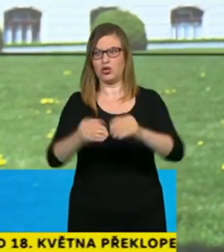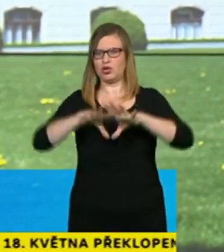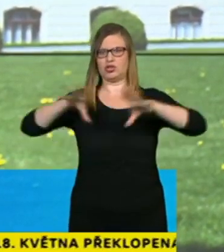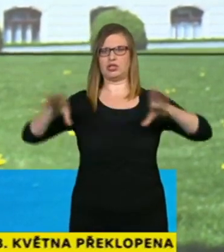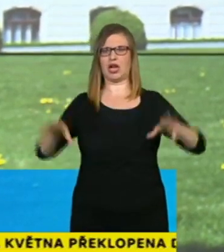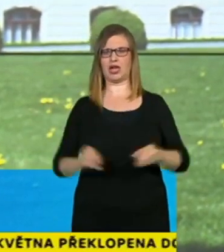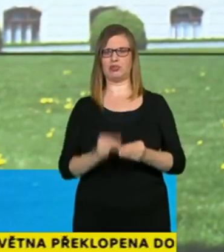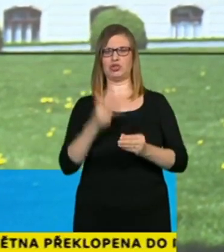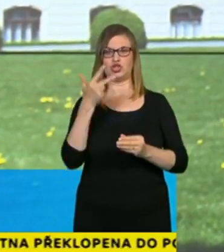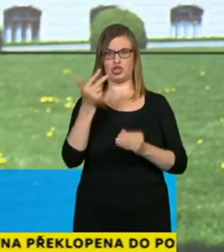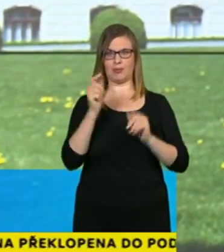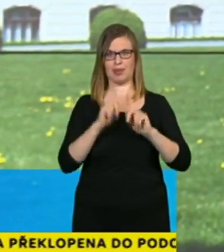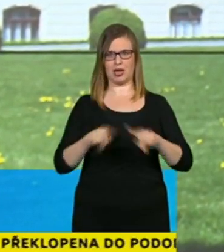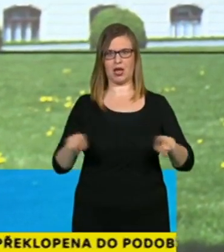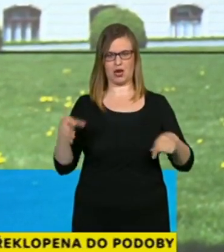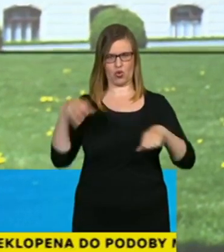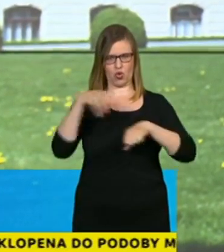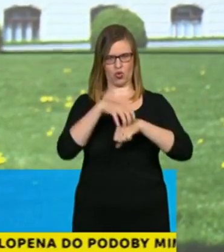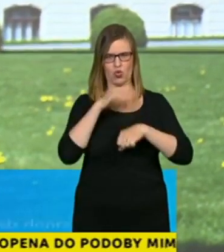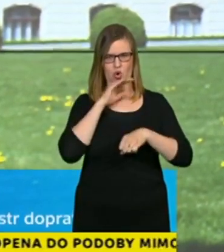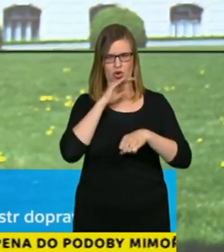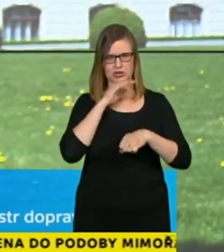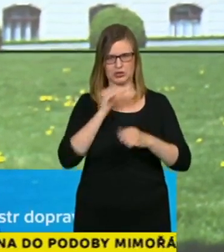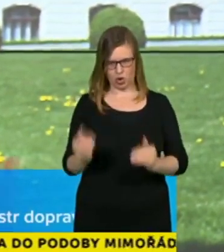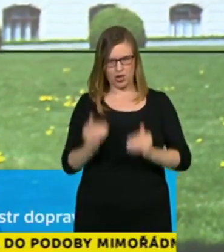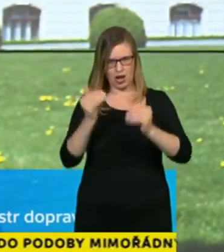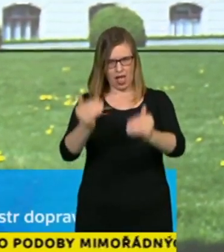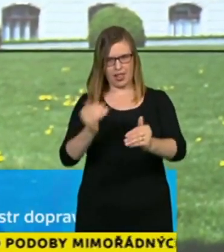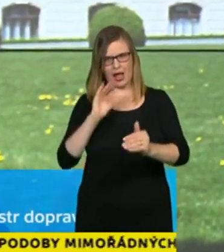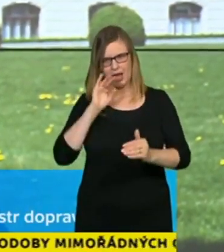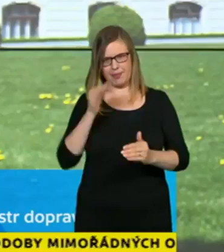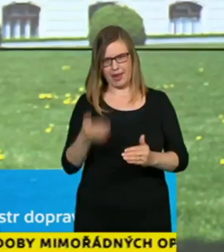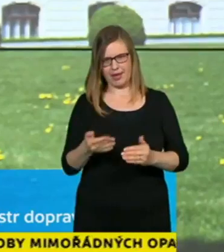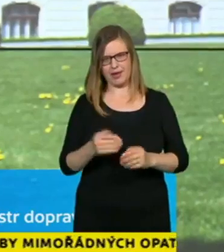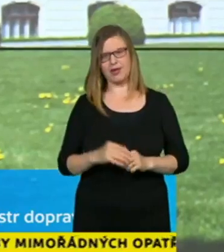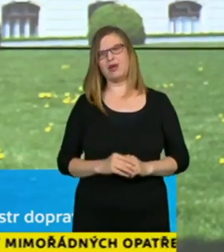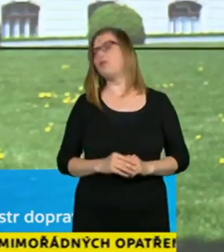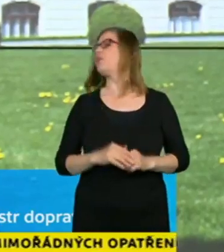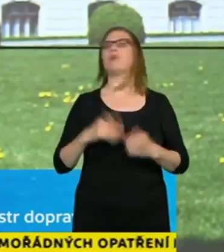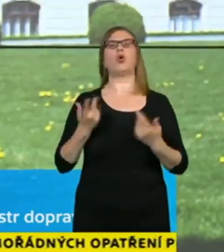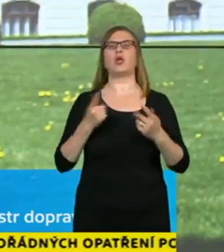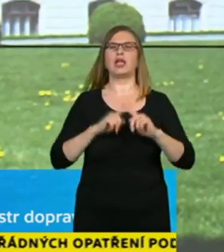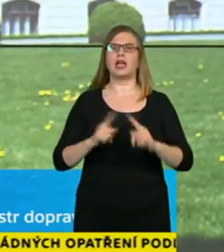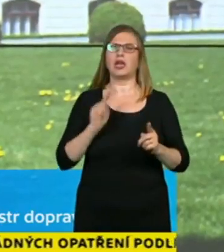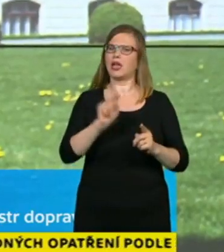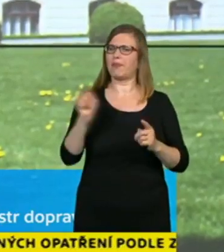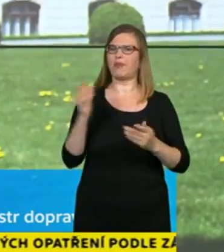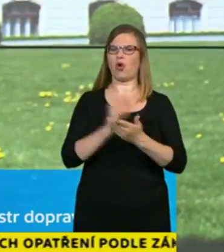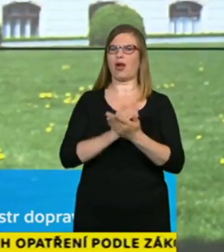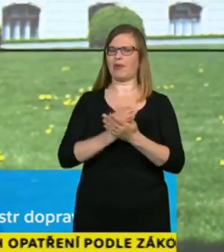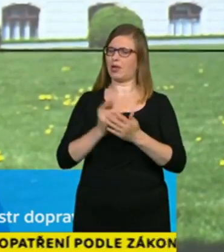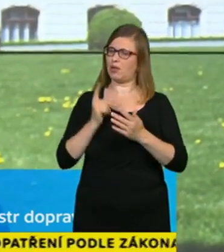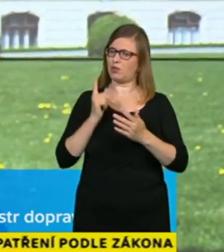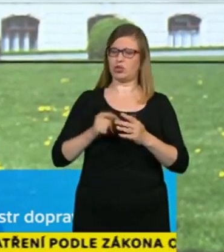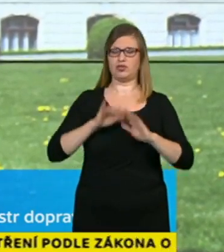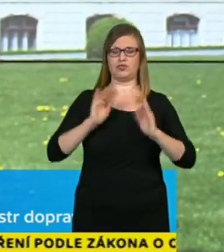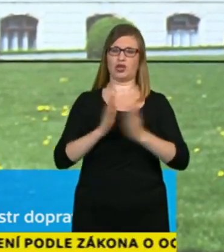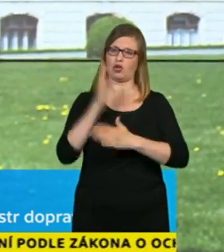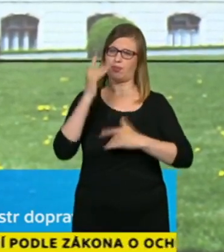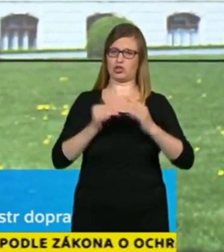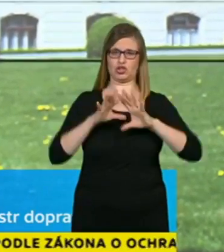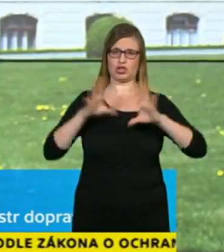miliardy. A co se týká všech záruk, ať už ty covidové nebo necovidové, protože nesmím zapomínat, se někdy zapomíná, že paralelně jdou ještě